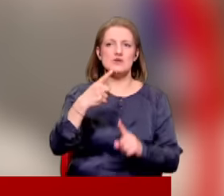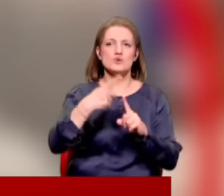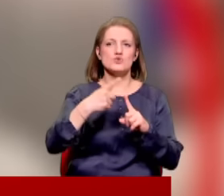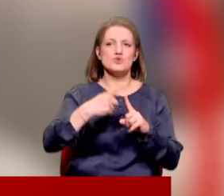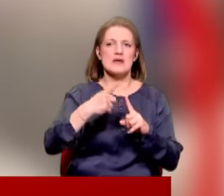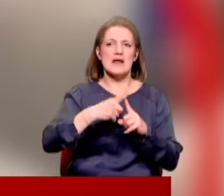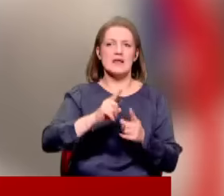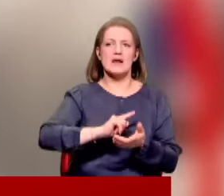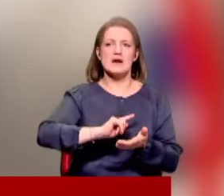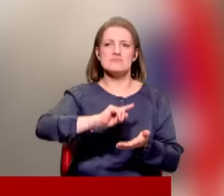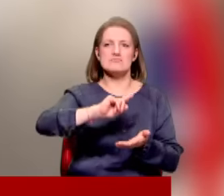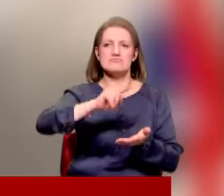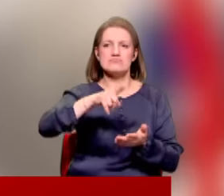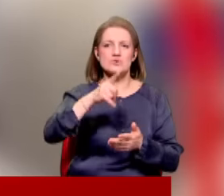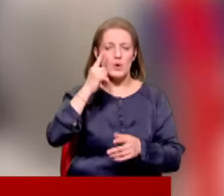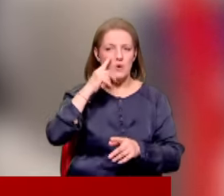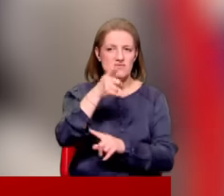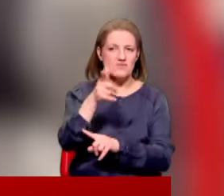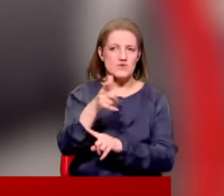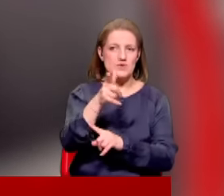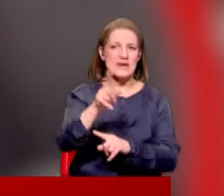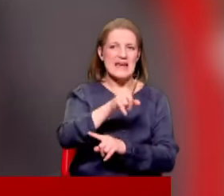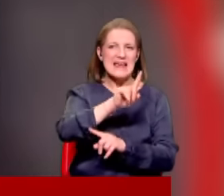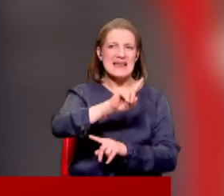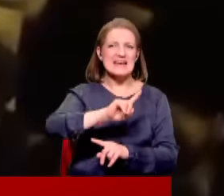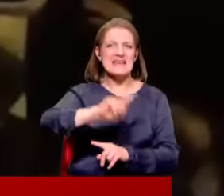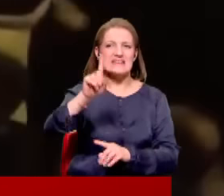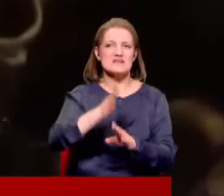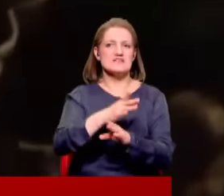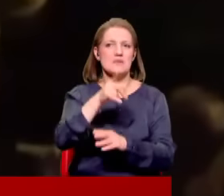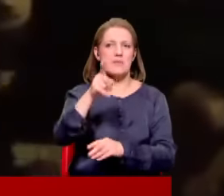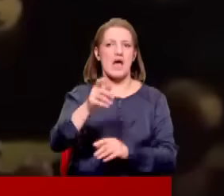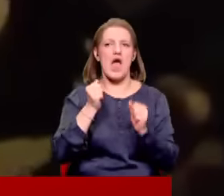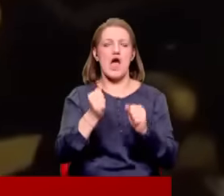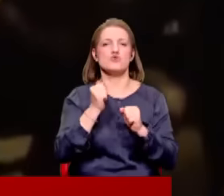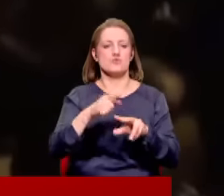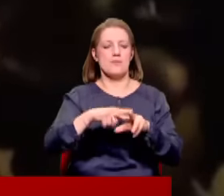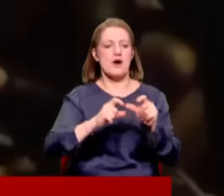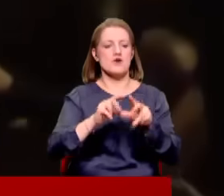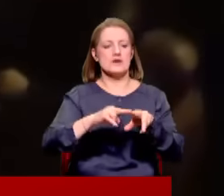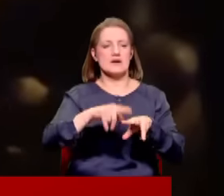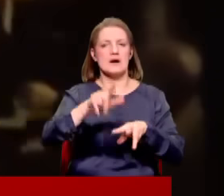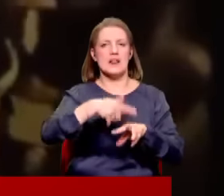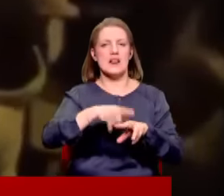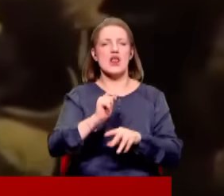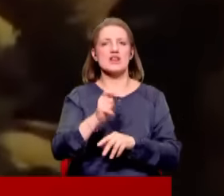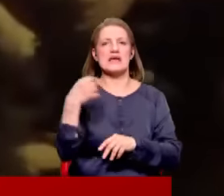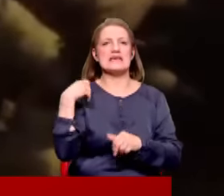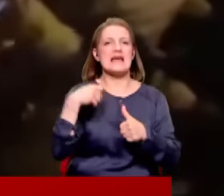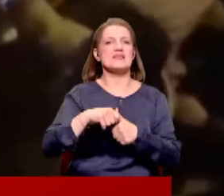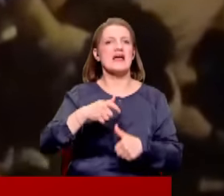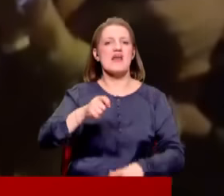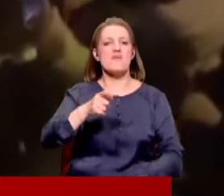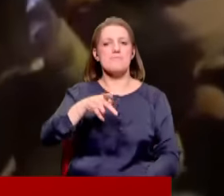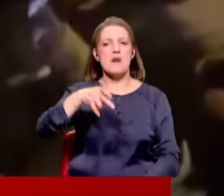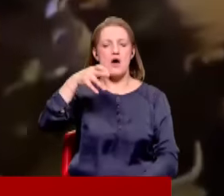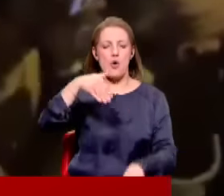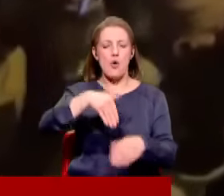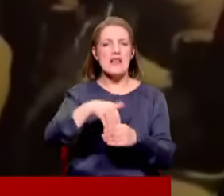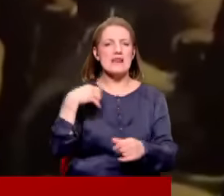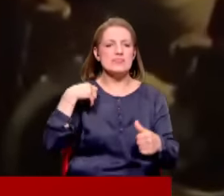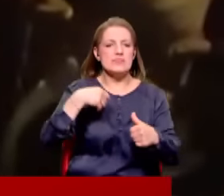tutanaklara müdahale ettiğine yönelik bu görüntü itirazın gerekçesi. Erzurum'un Aşkale ilçesinde de Yeniden Refah Partisi